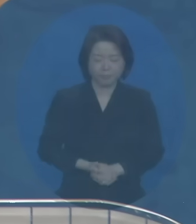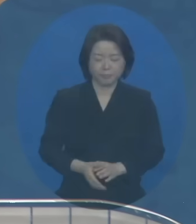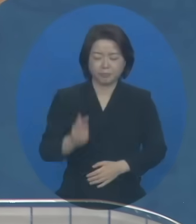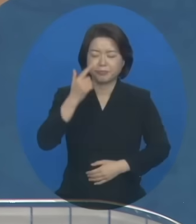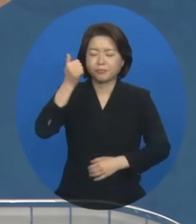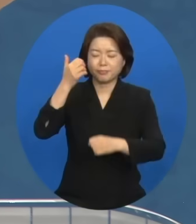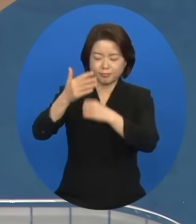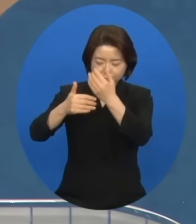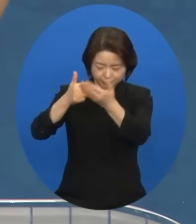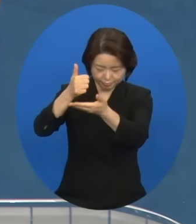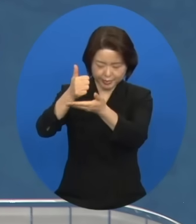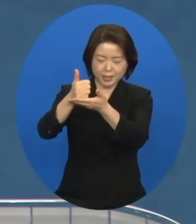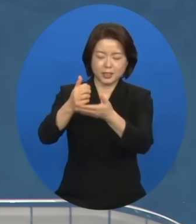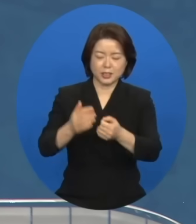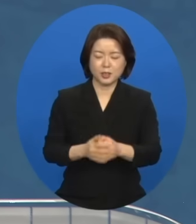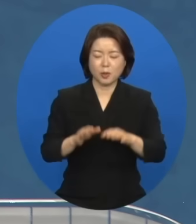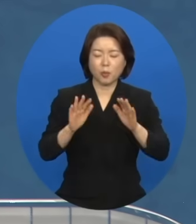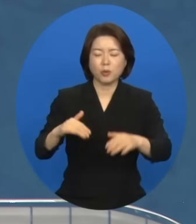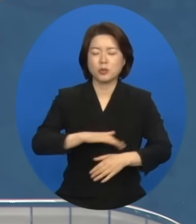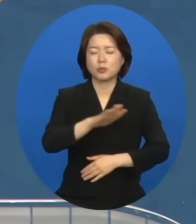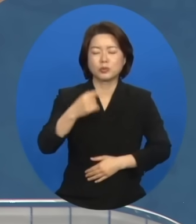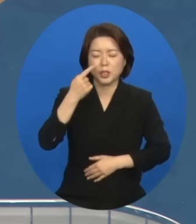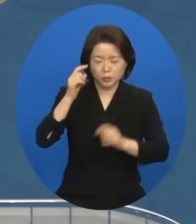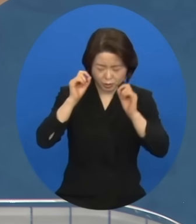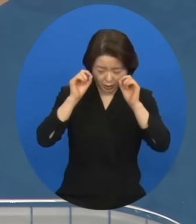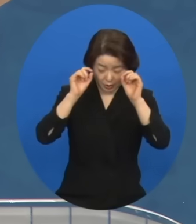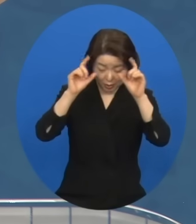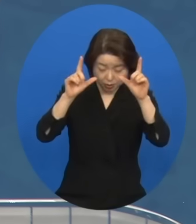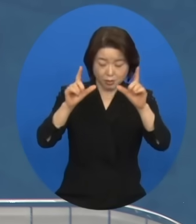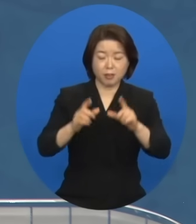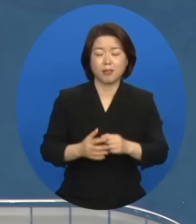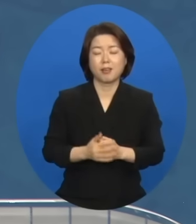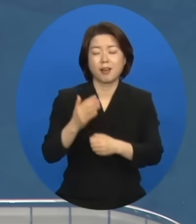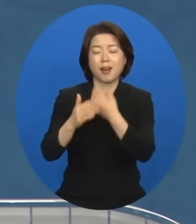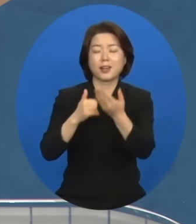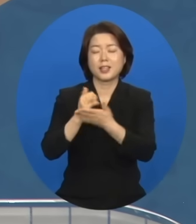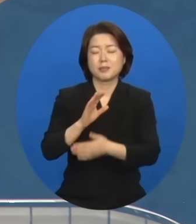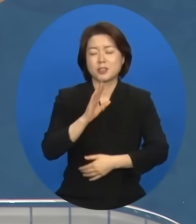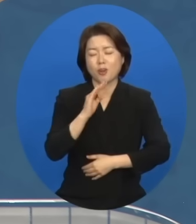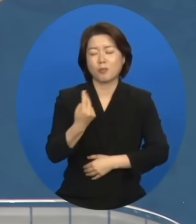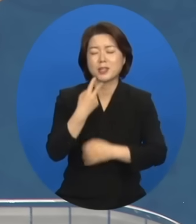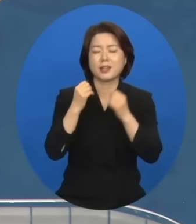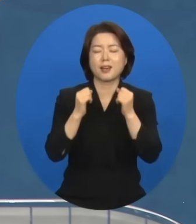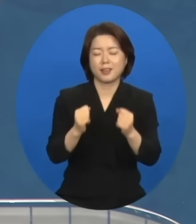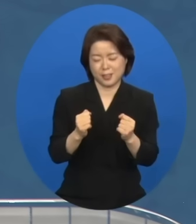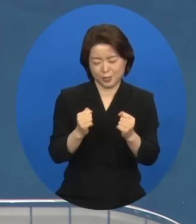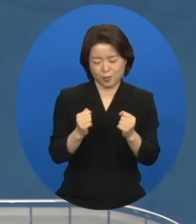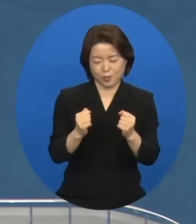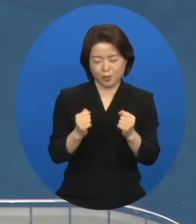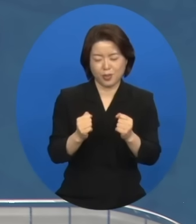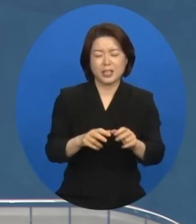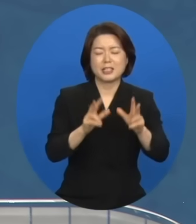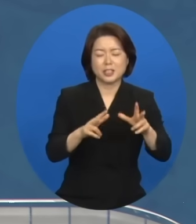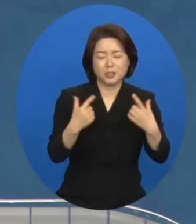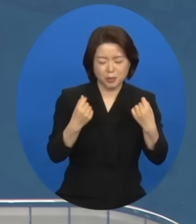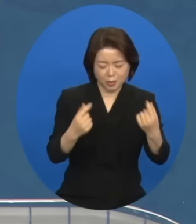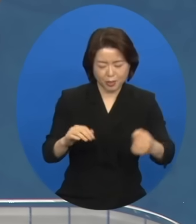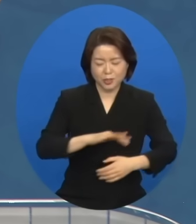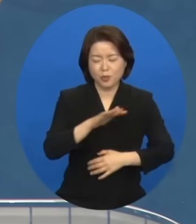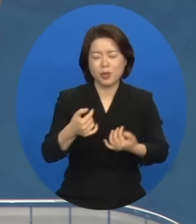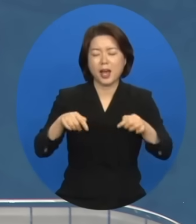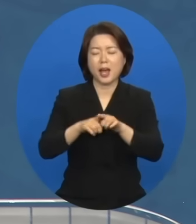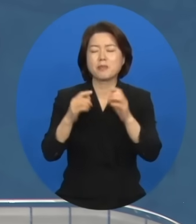아버지 하나님, 이 시간에 우리의 눈이 열려 하나님이 정말 살아계신 것과 지금도 우리와 함께